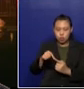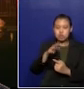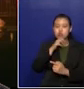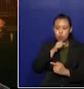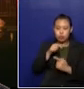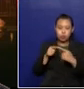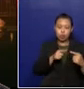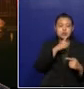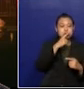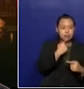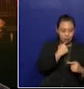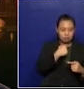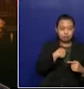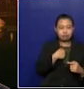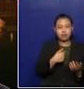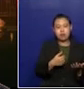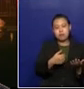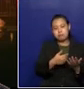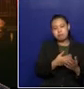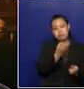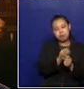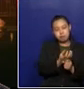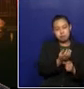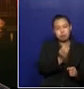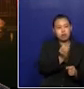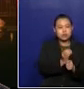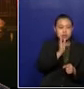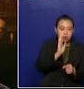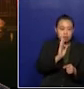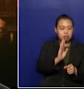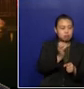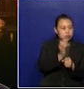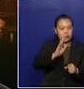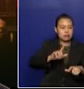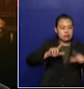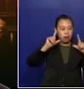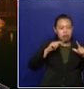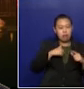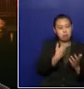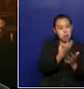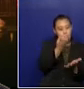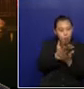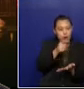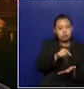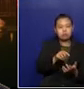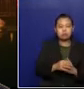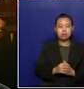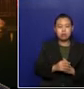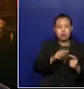นะฮะภาษีอากรราษฎรทั้งหมดฮะ 18,000 ล้าน 10,000 กว่าล้านนี่ผมขนลุกไปหม